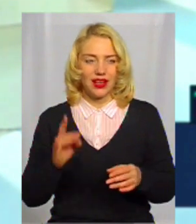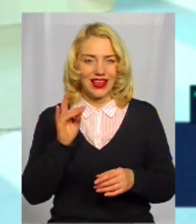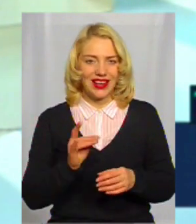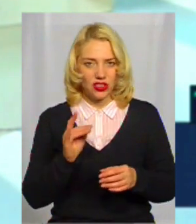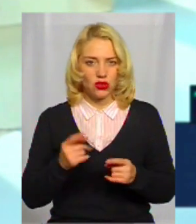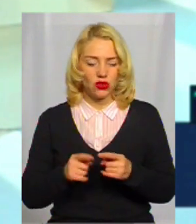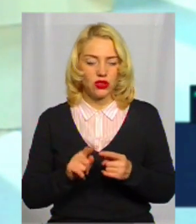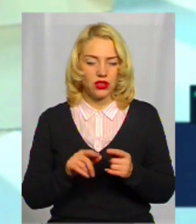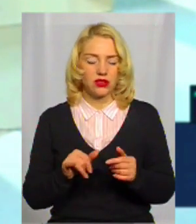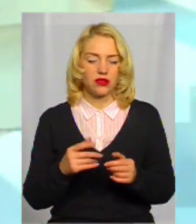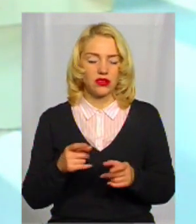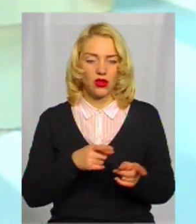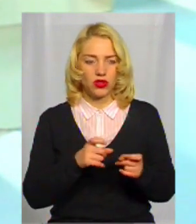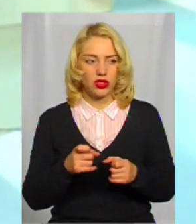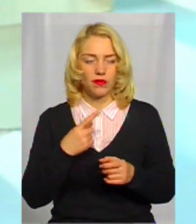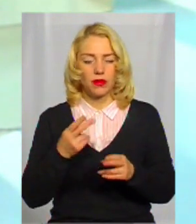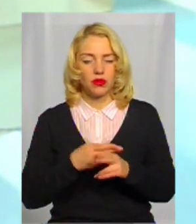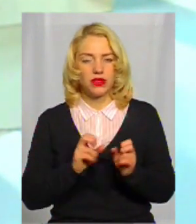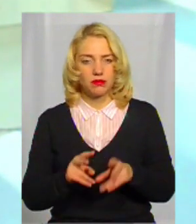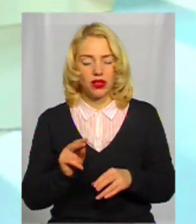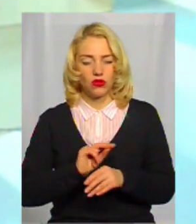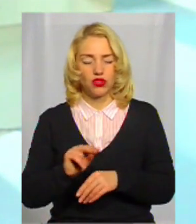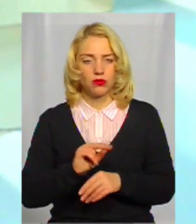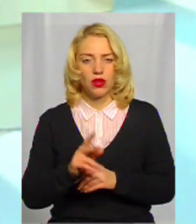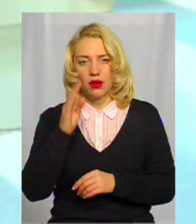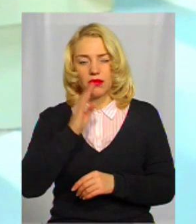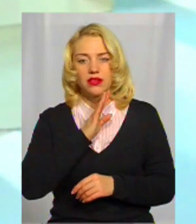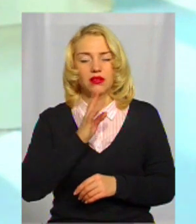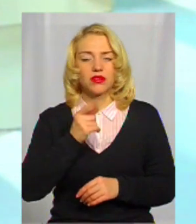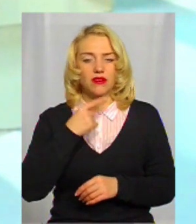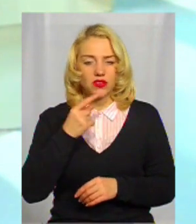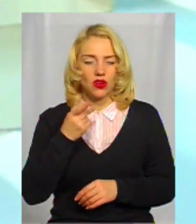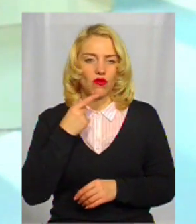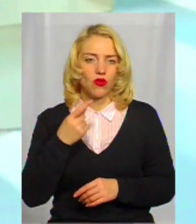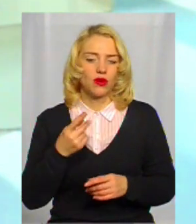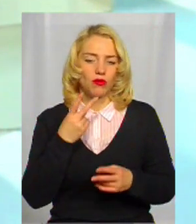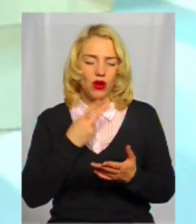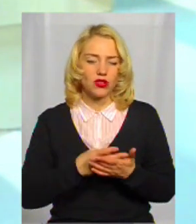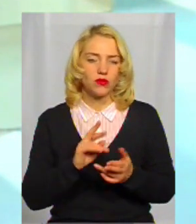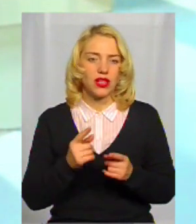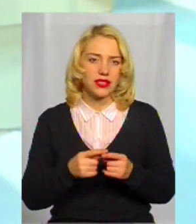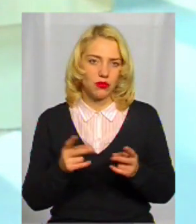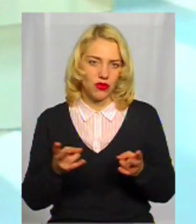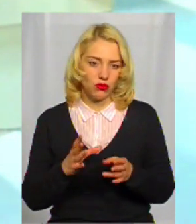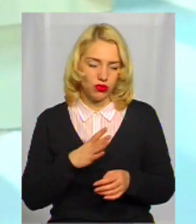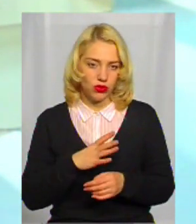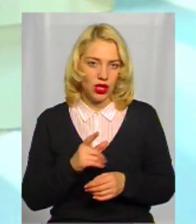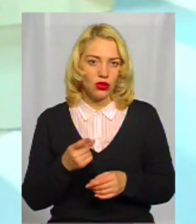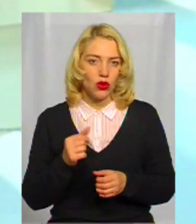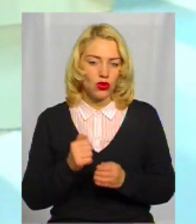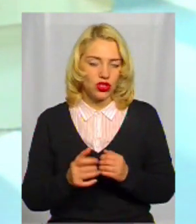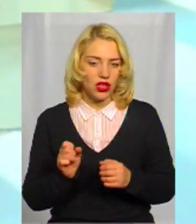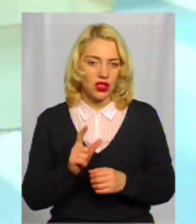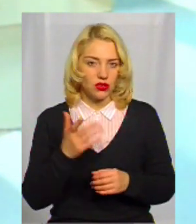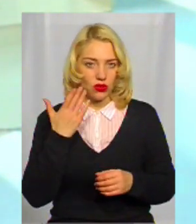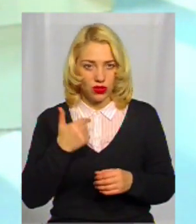залучаємо, це в першу чергу їх безпека. І батькам завжди наголошуємо і нагадуємо, і показуємо, як це має бути. Тобто кожен раз, коли,